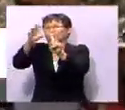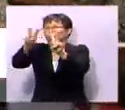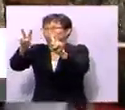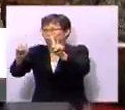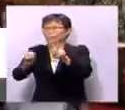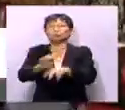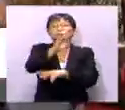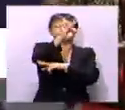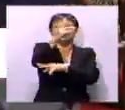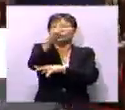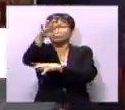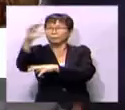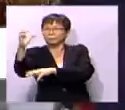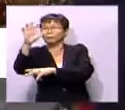2020.